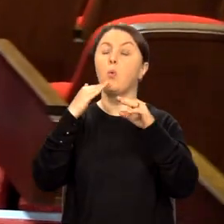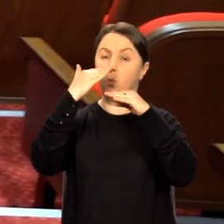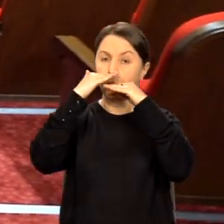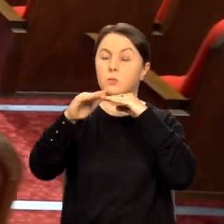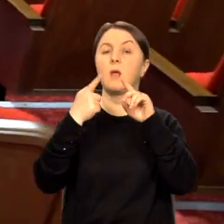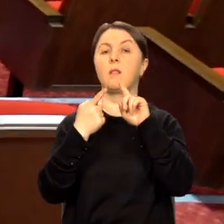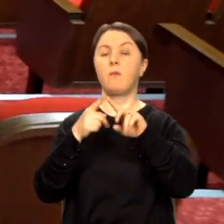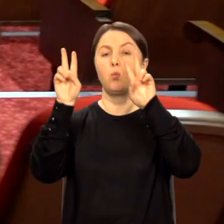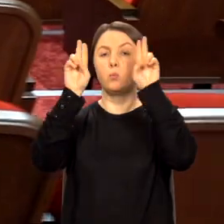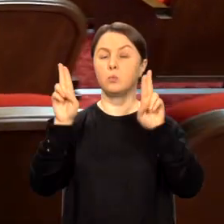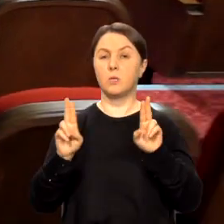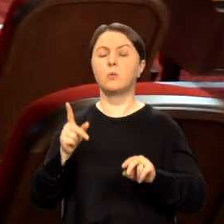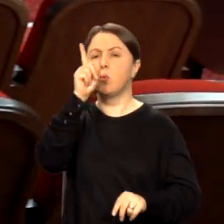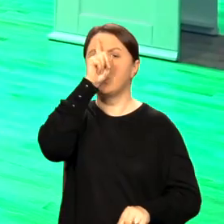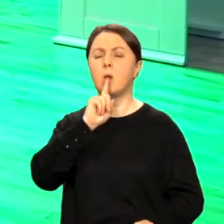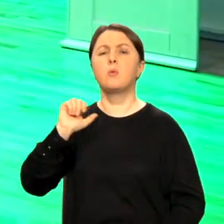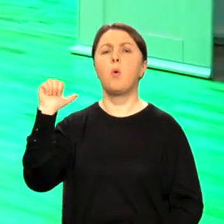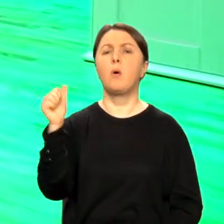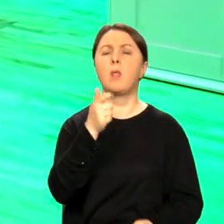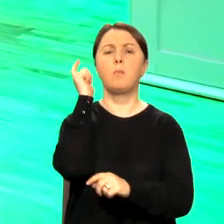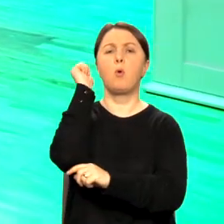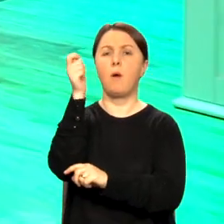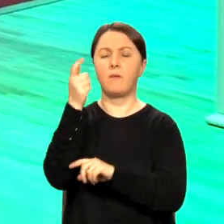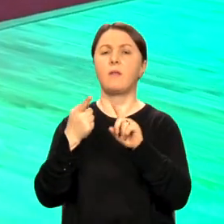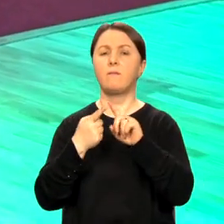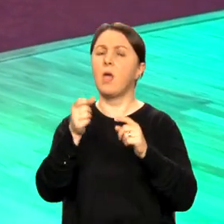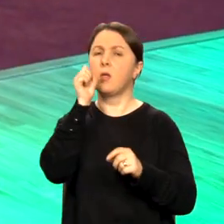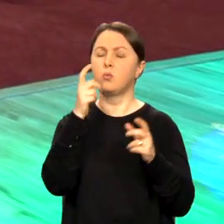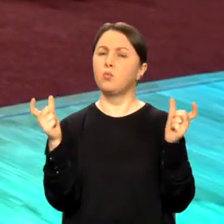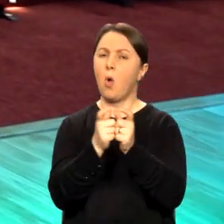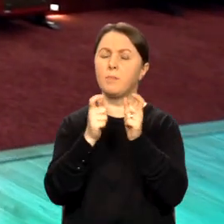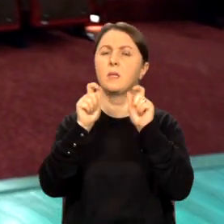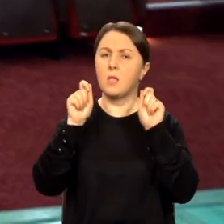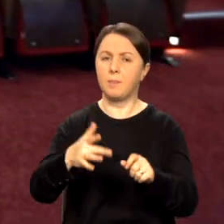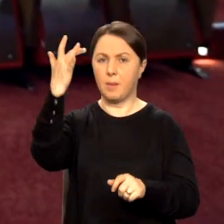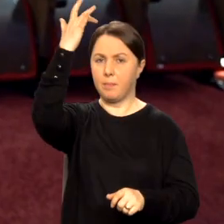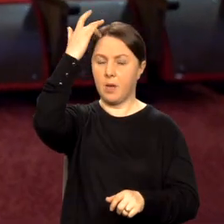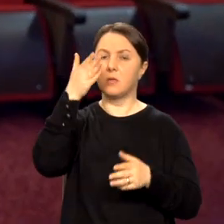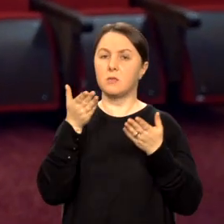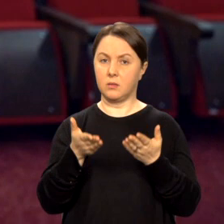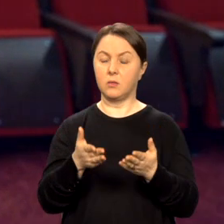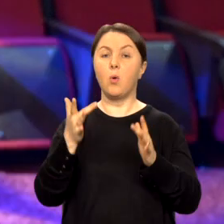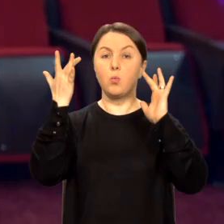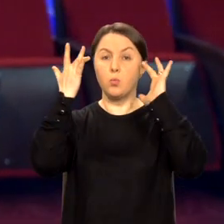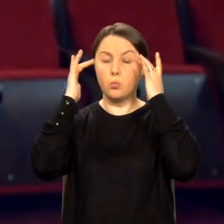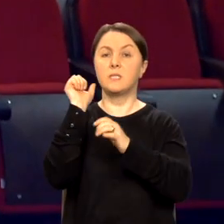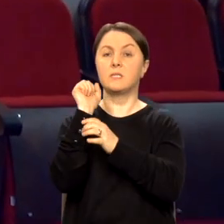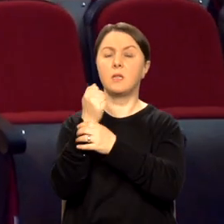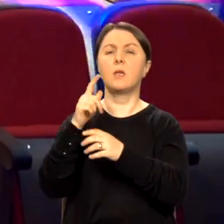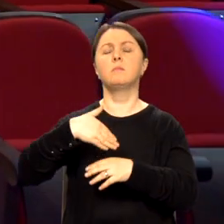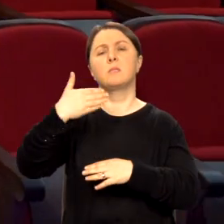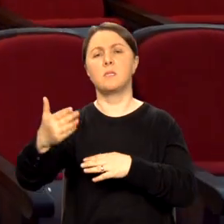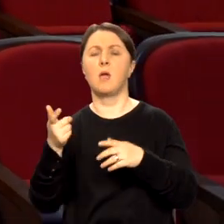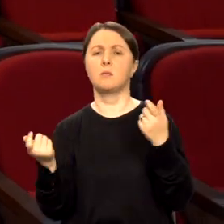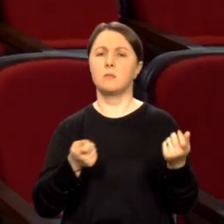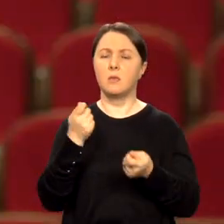Ulusal ve uluslararası yüzlerce önemli konferans ve seminer gerçekleştiren Bağcılar'a kültür, sanat ve